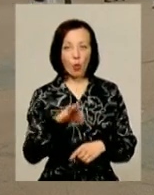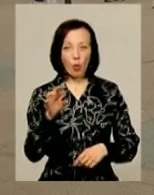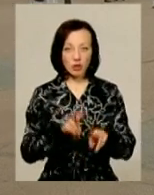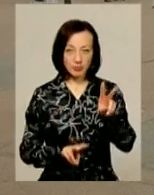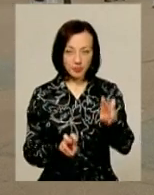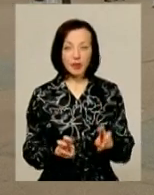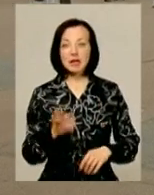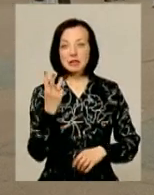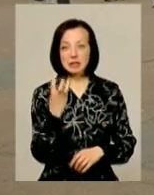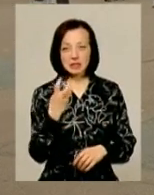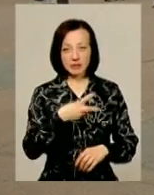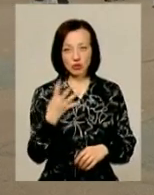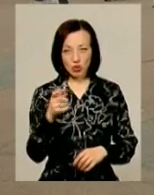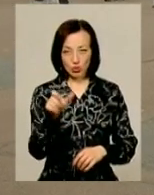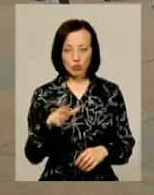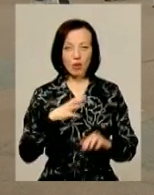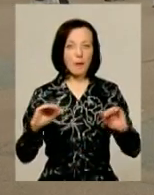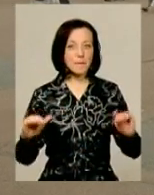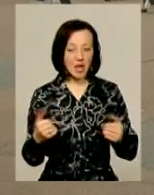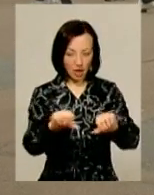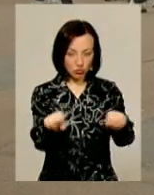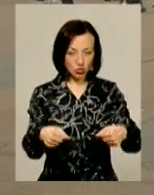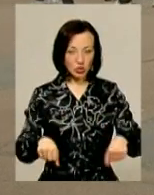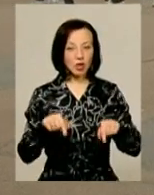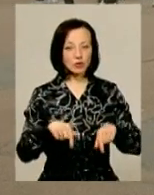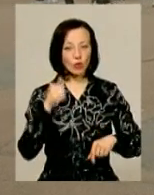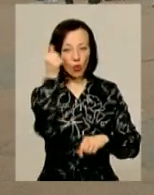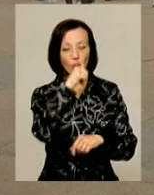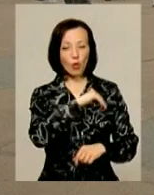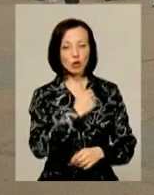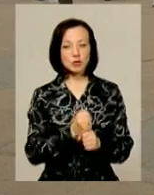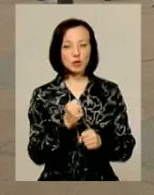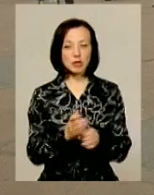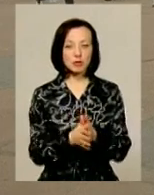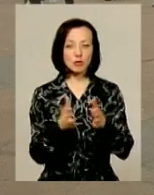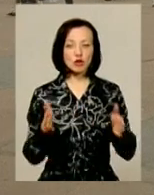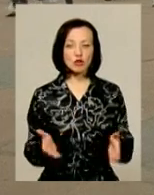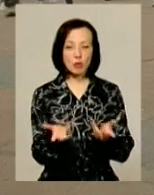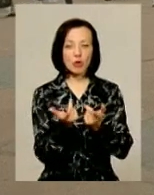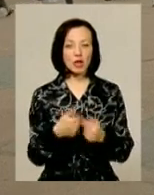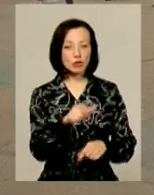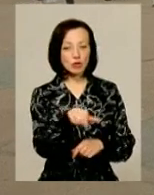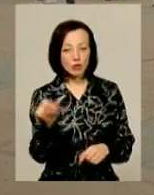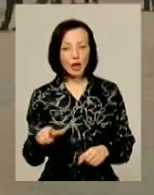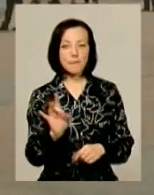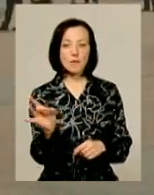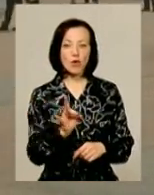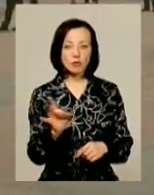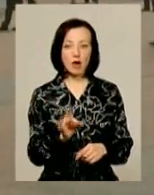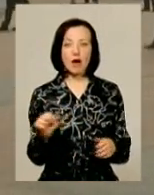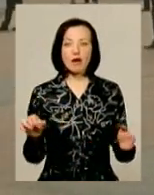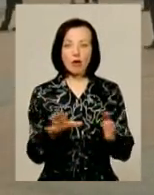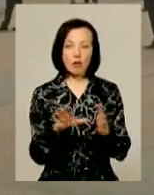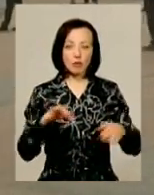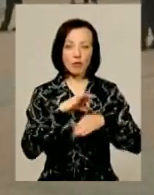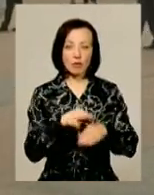було 324 людини, вона була значно менша. Цьогоріч хочемо зробити її більшою, більшою по кількості людей, більшою по розмірах. Рекорд проводимо